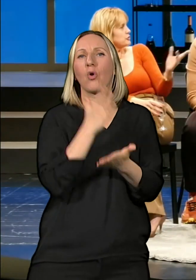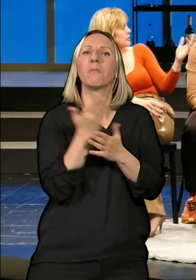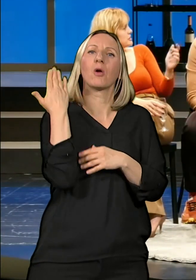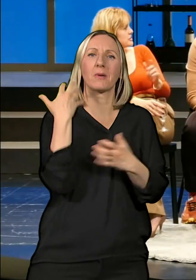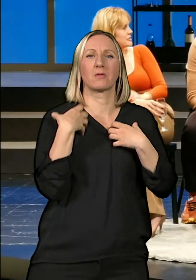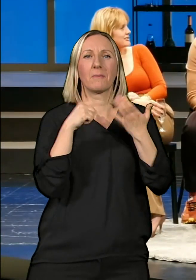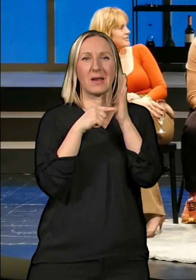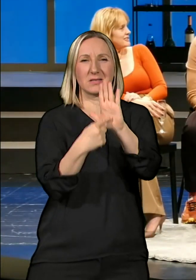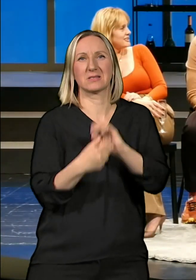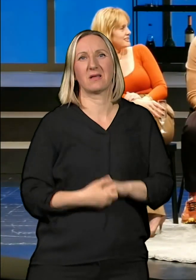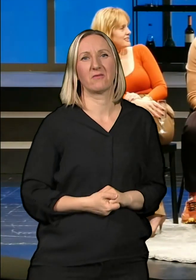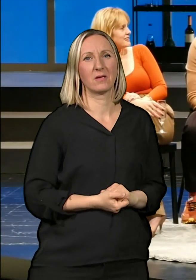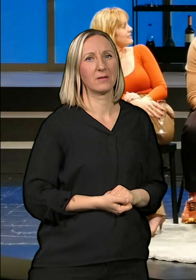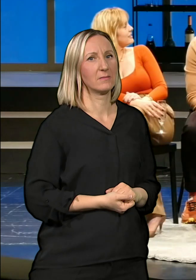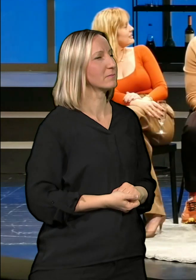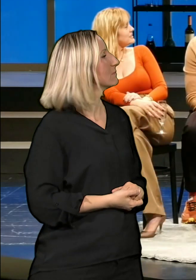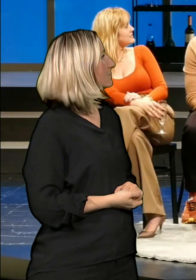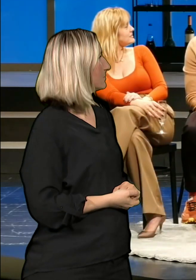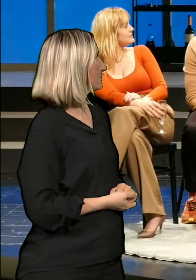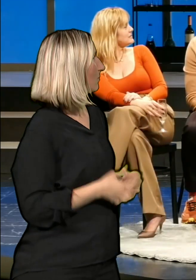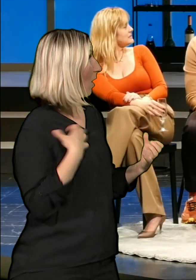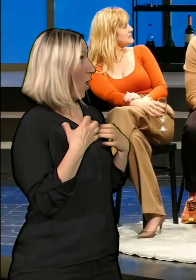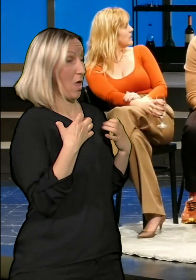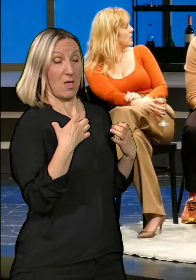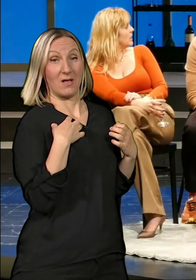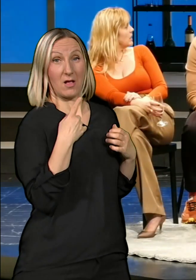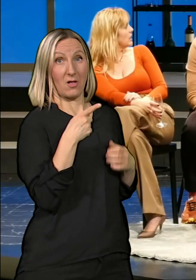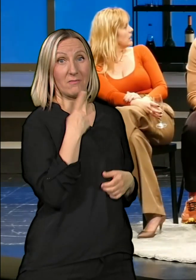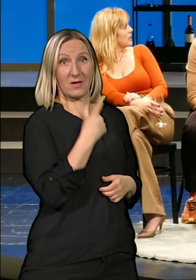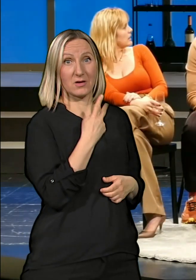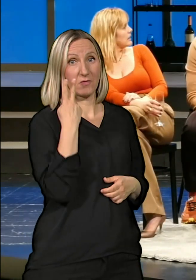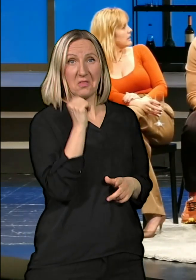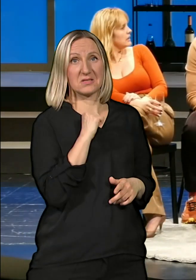Pa što to kažeš? Pa zato što ih ne zanima. Evo, je vas zanima? Zanima. Evo, viš da ih ne zanima.